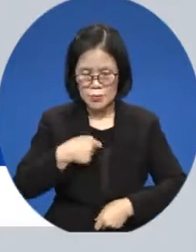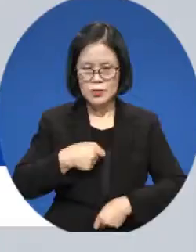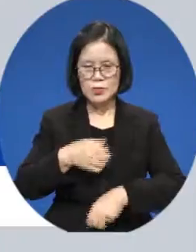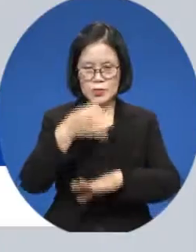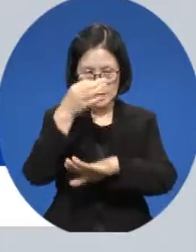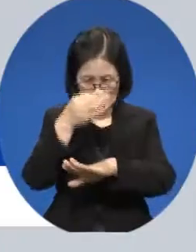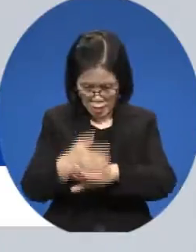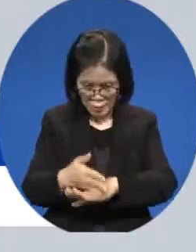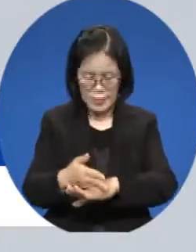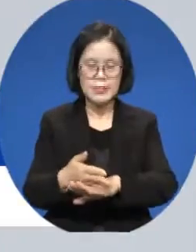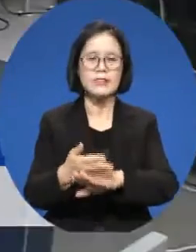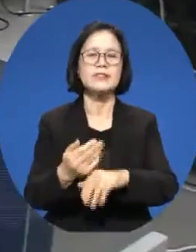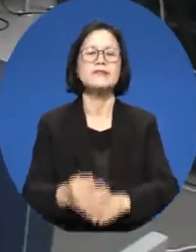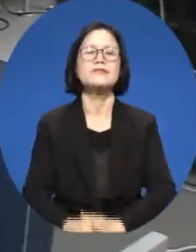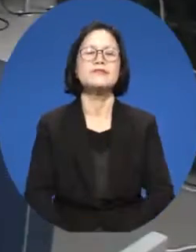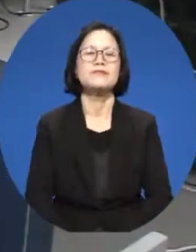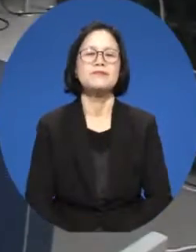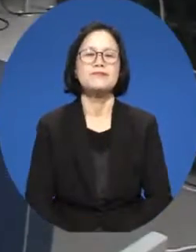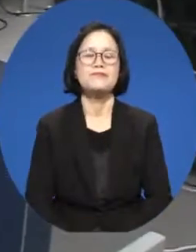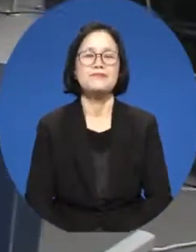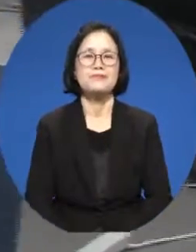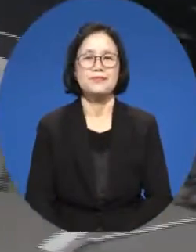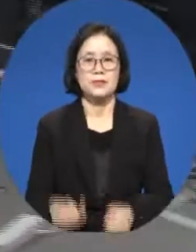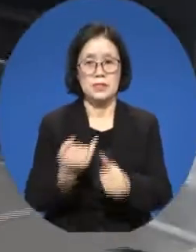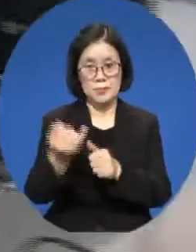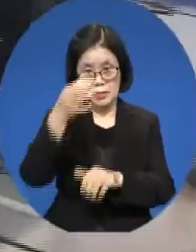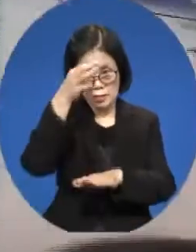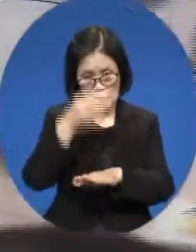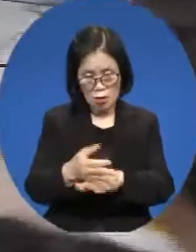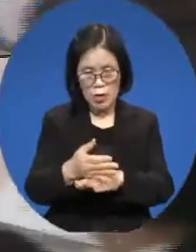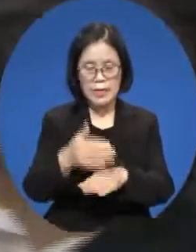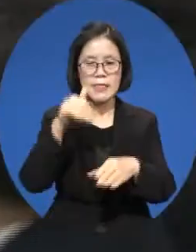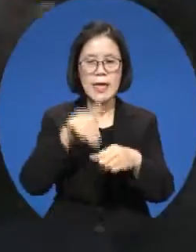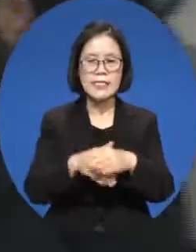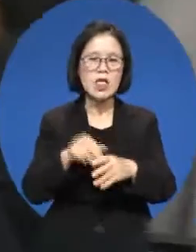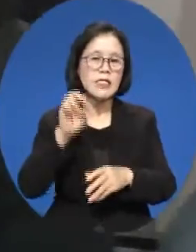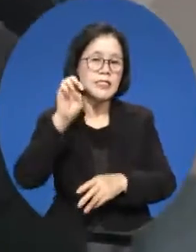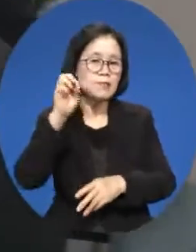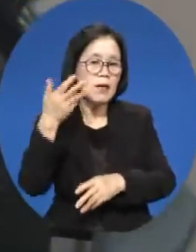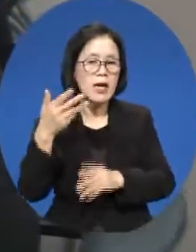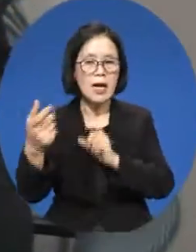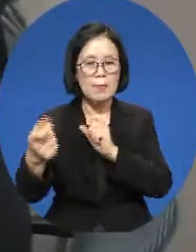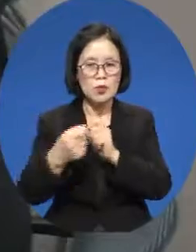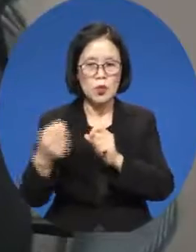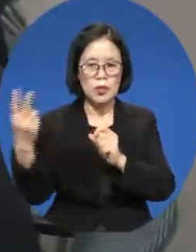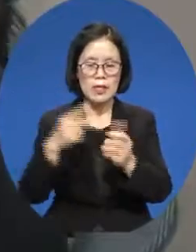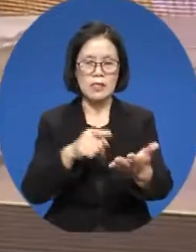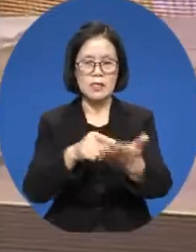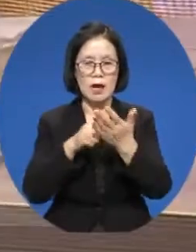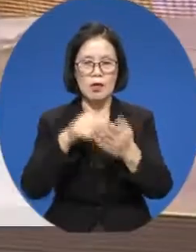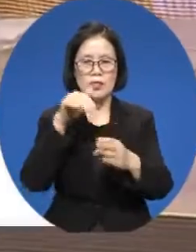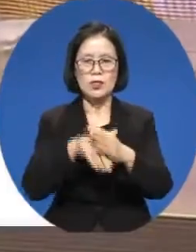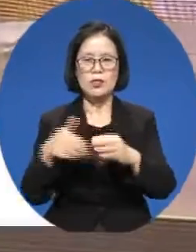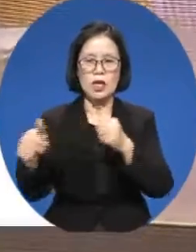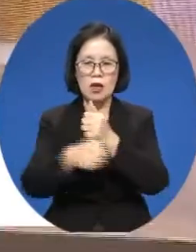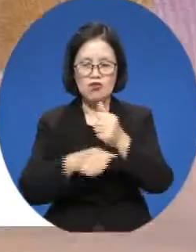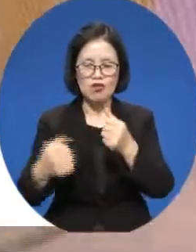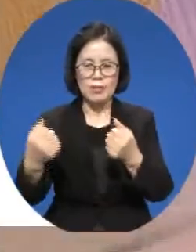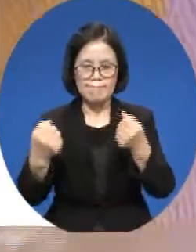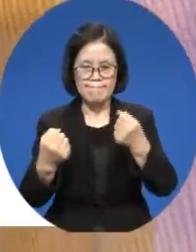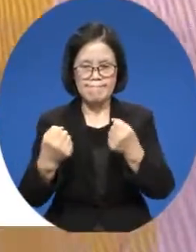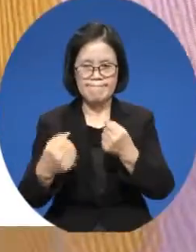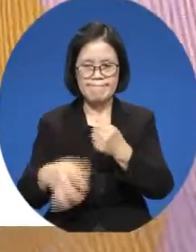진심으로 사과드립니다. 김 씨 사과는 대선을 28일 앞두고 재등판해 선대위 운전대를